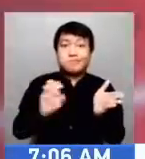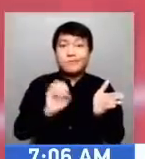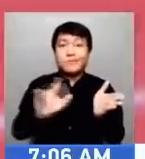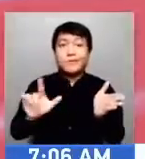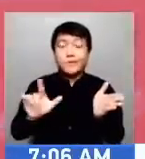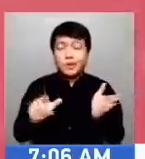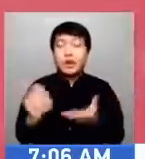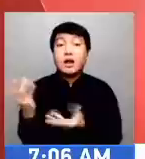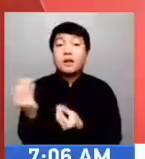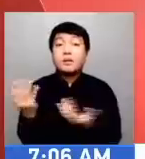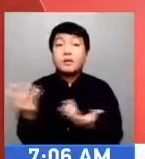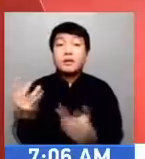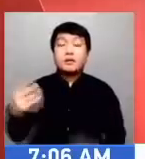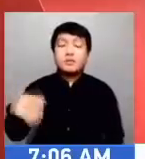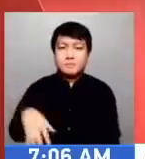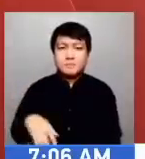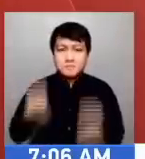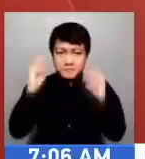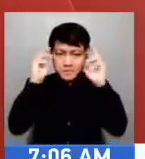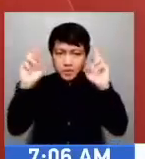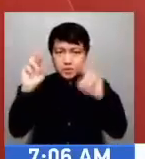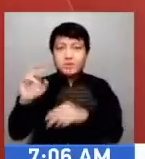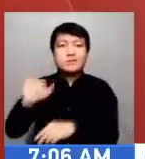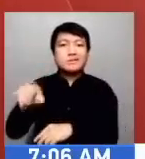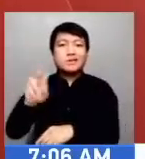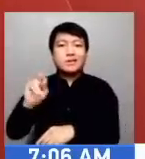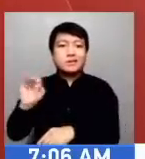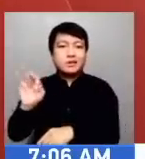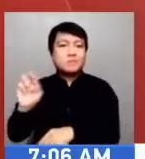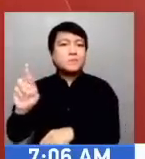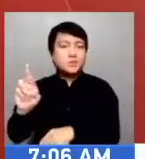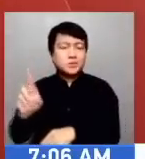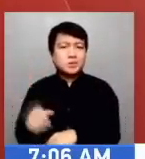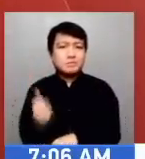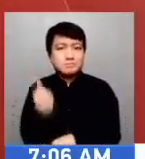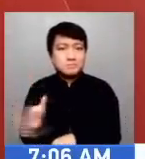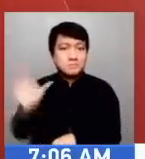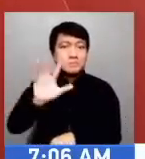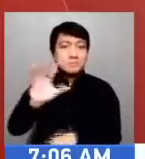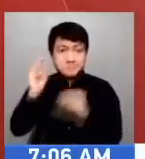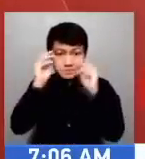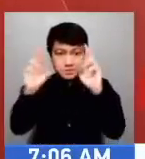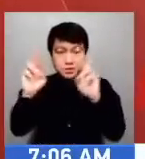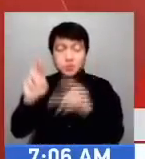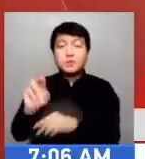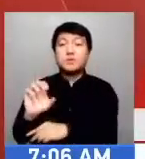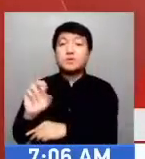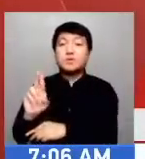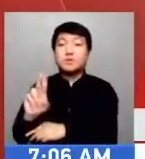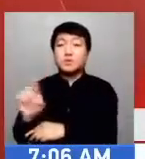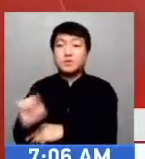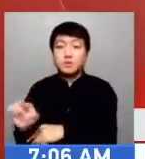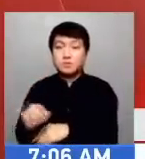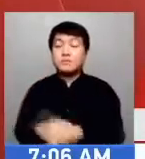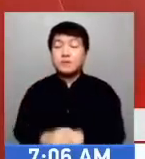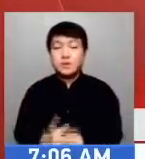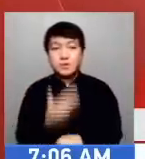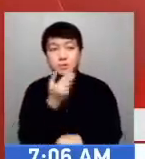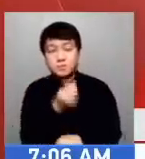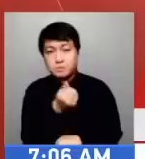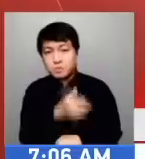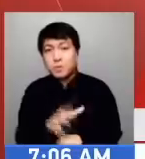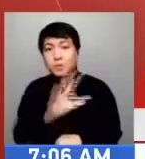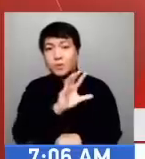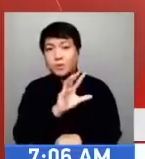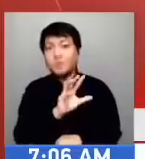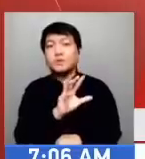Pola Mayor Jennifer Cruz. Magandang umaga po, Mayor Cruz. Good morning, Susan. Good morning sa lahat ng nanonood.